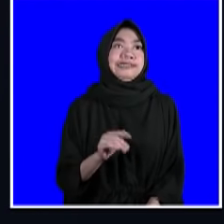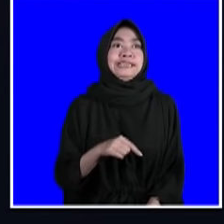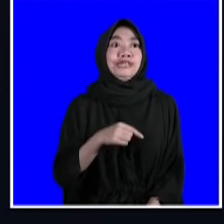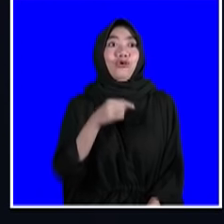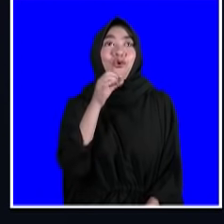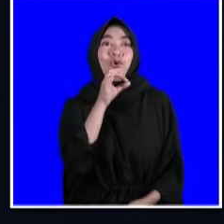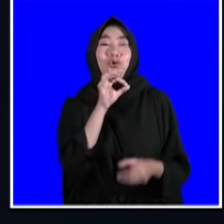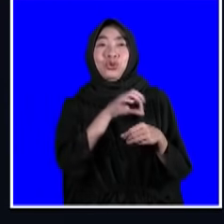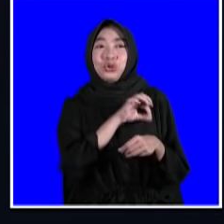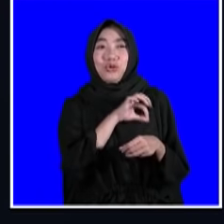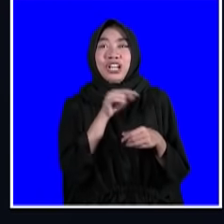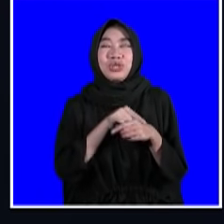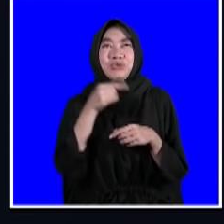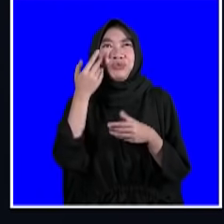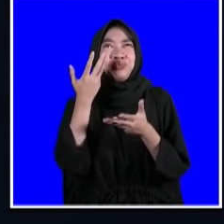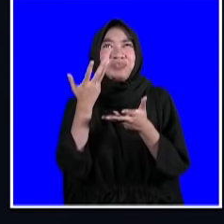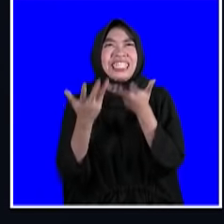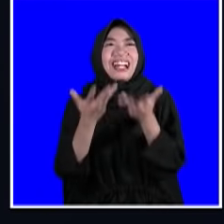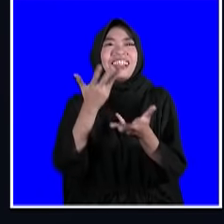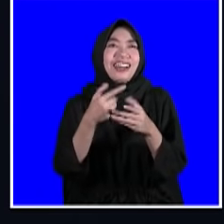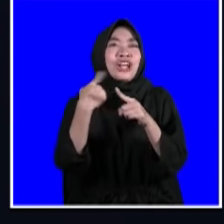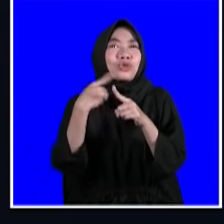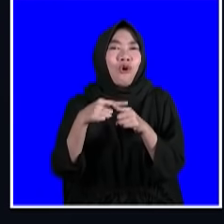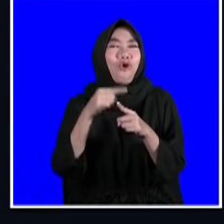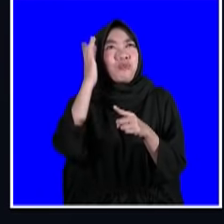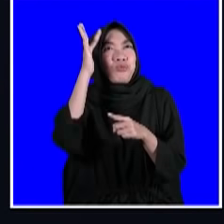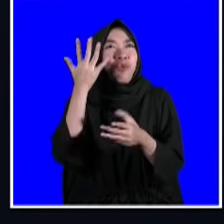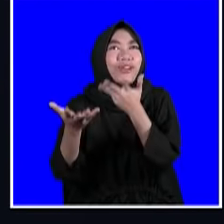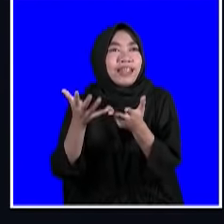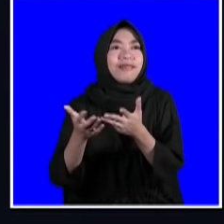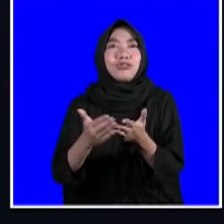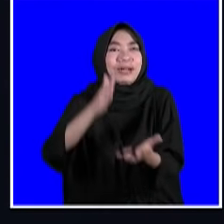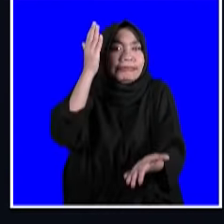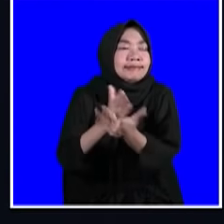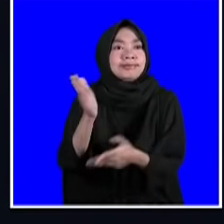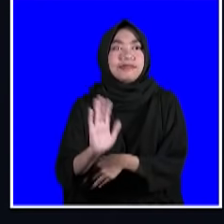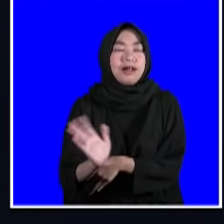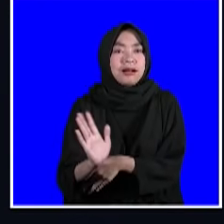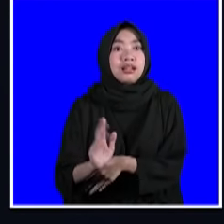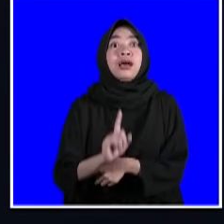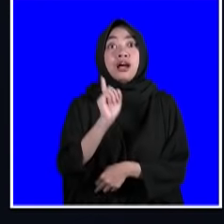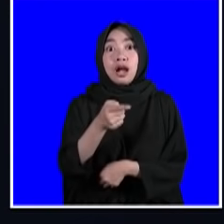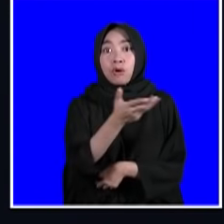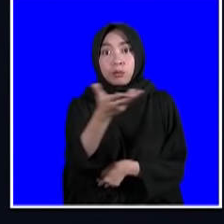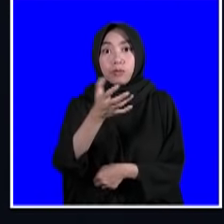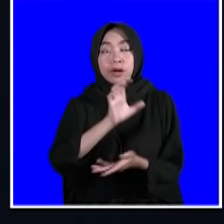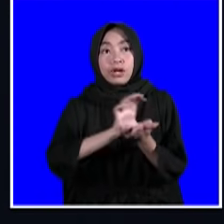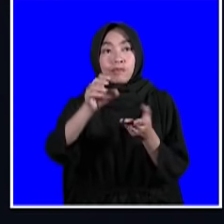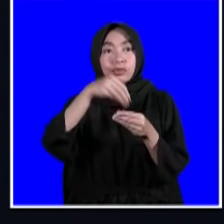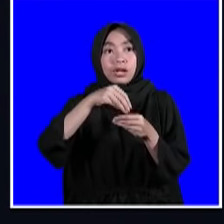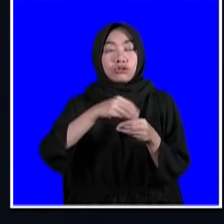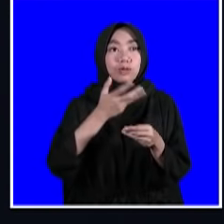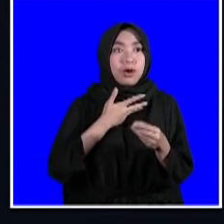asumsi atau perkiraan saja. Yang perlu diingat bahwa berinvestasi itu selalu ada